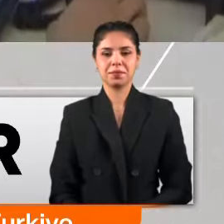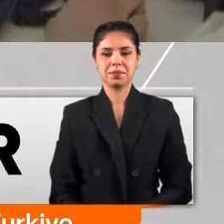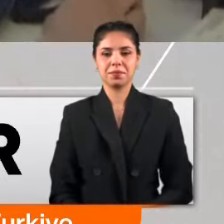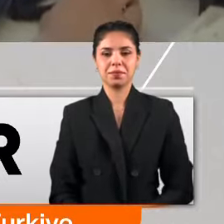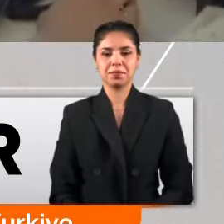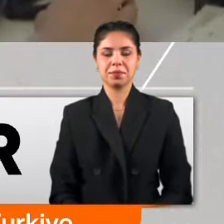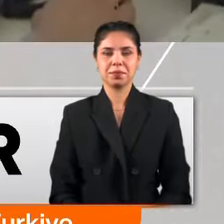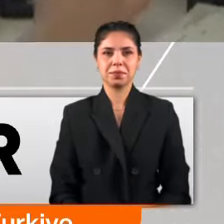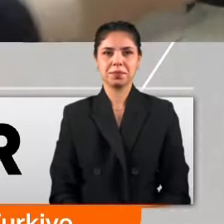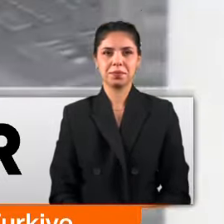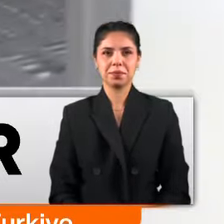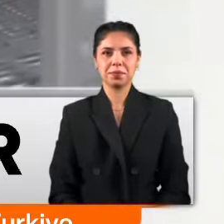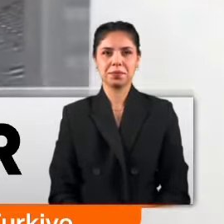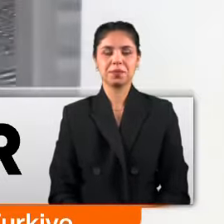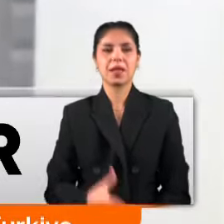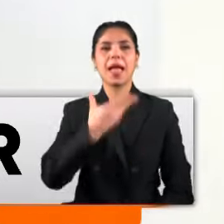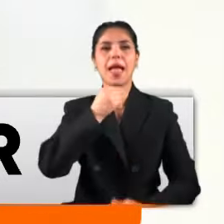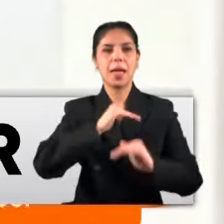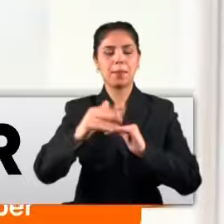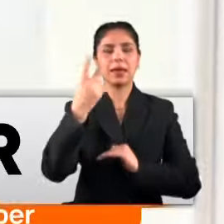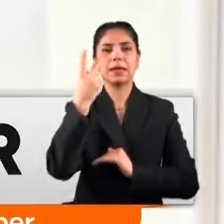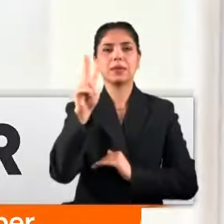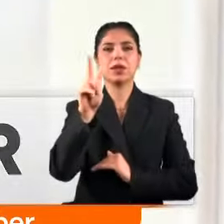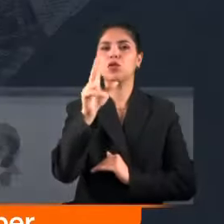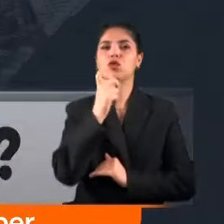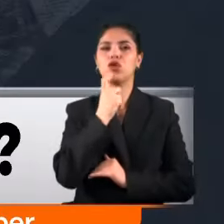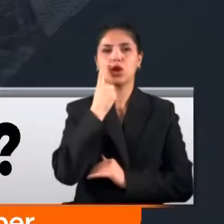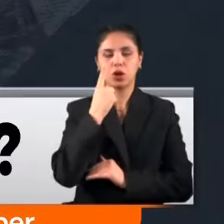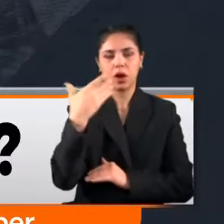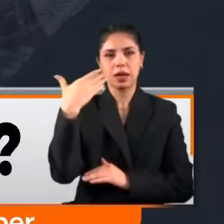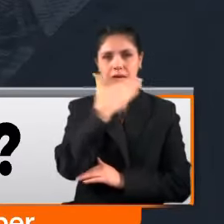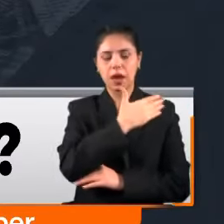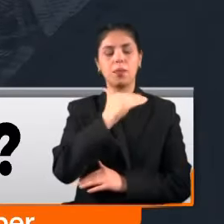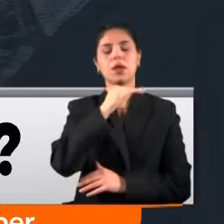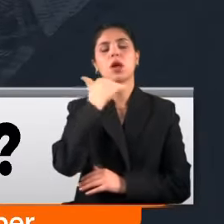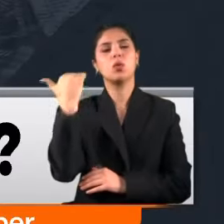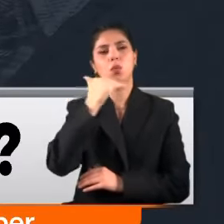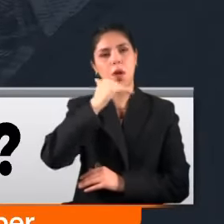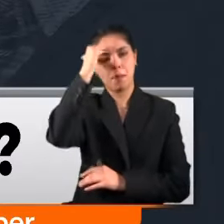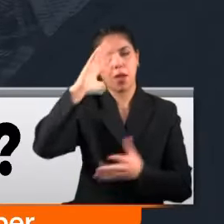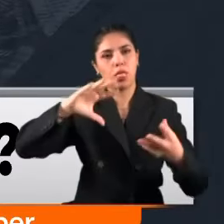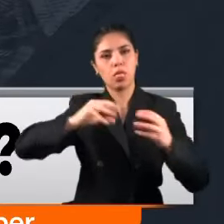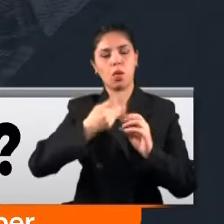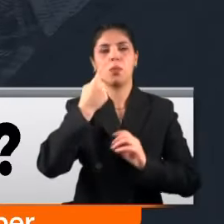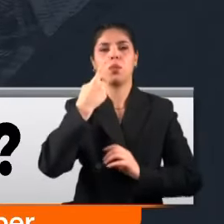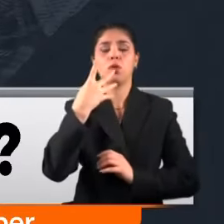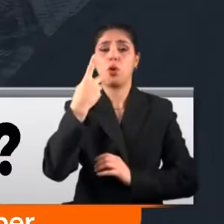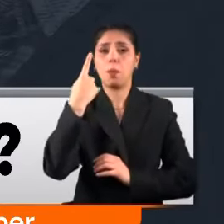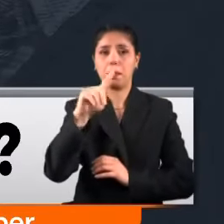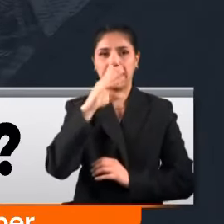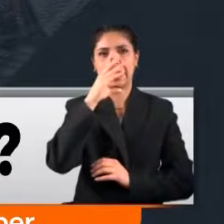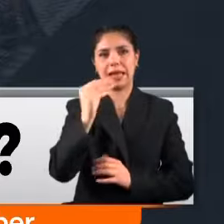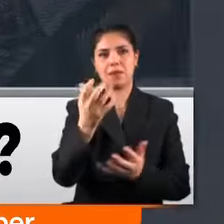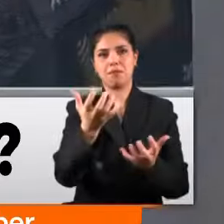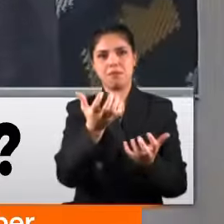gerekli çalışmaları ve adımları atarız. Emekliler 2023 yılında Ramazan ve Kurban bayramlarında toplam 4000 lira ikramiye